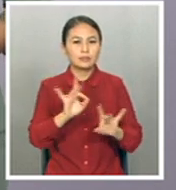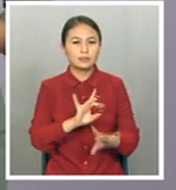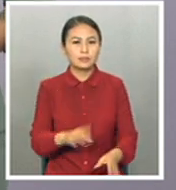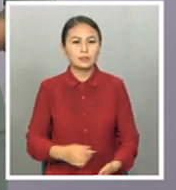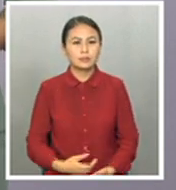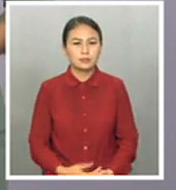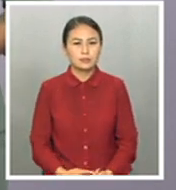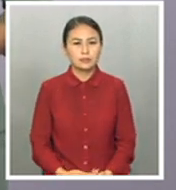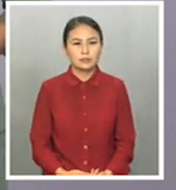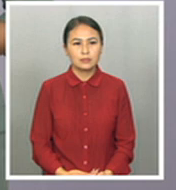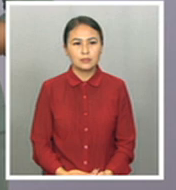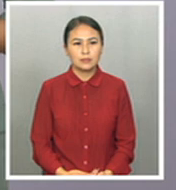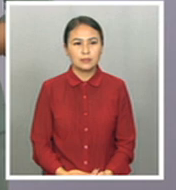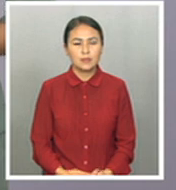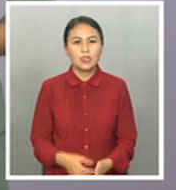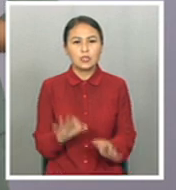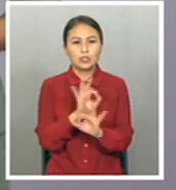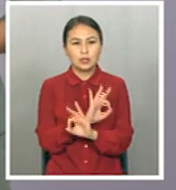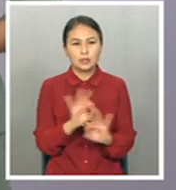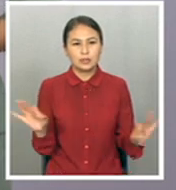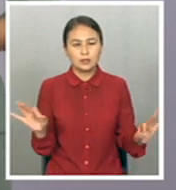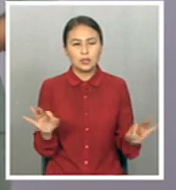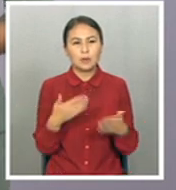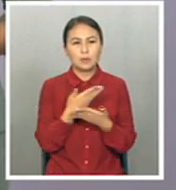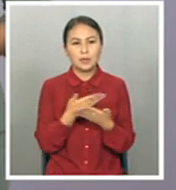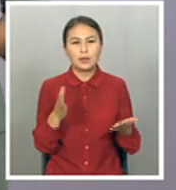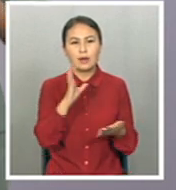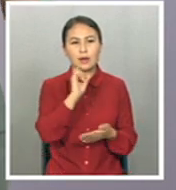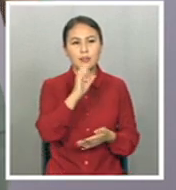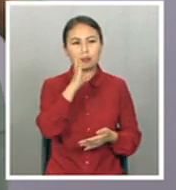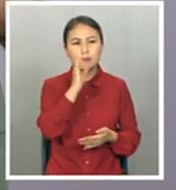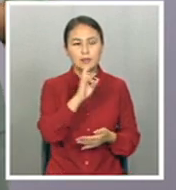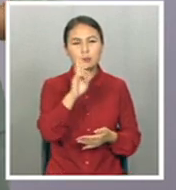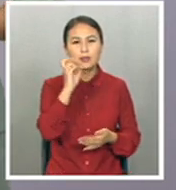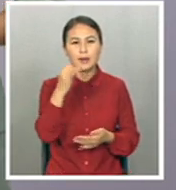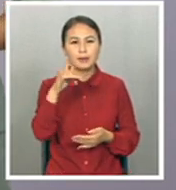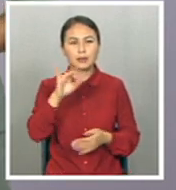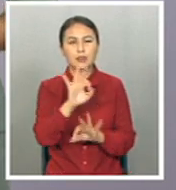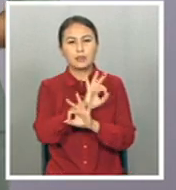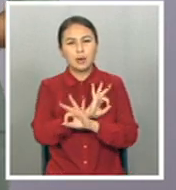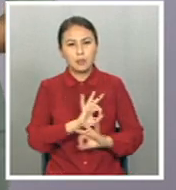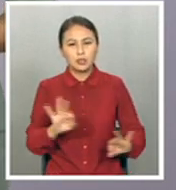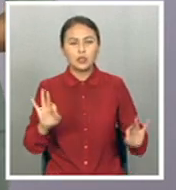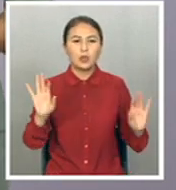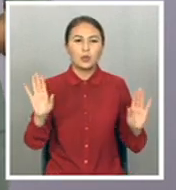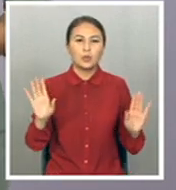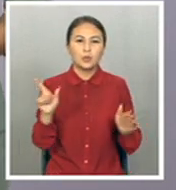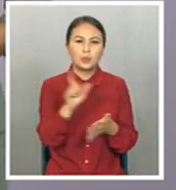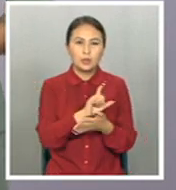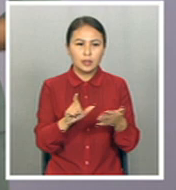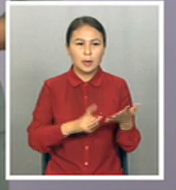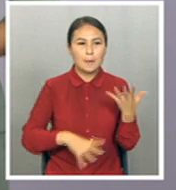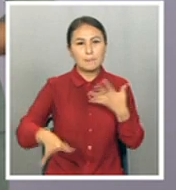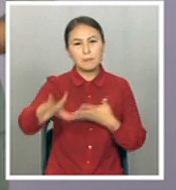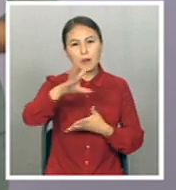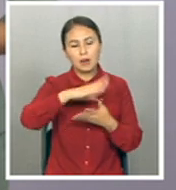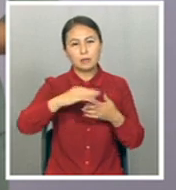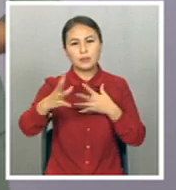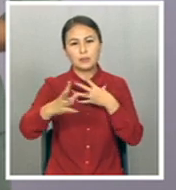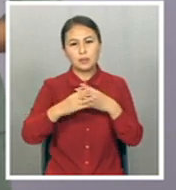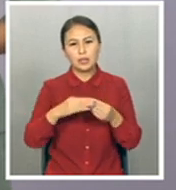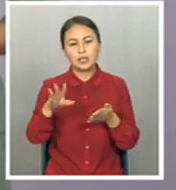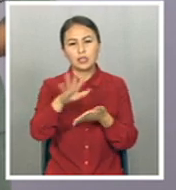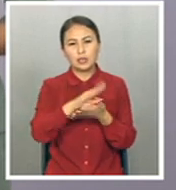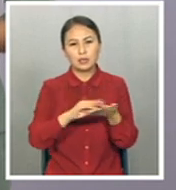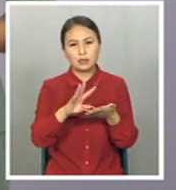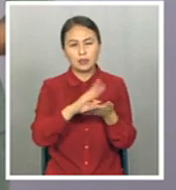шығады. Жарайсыздар, міне асан қайғының тамаша өлеңін барлығымыз бірге жатқа